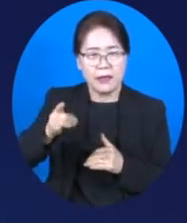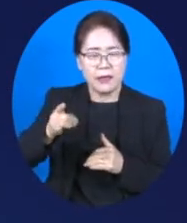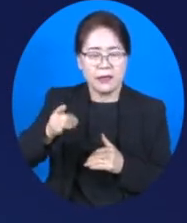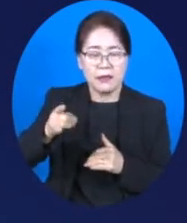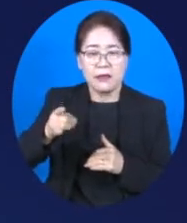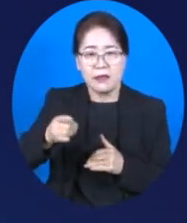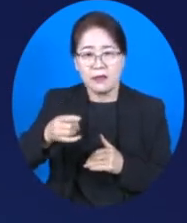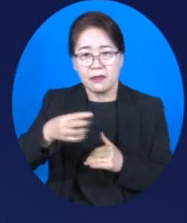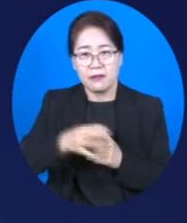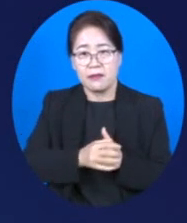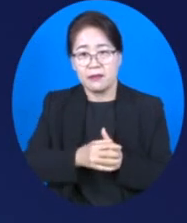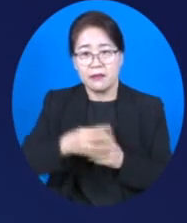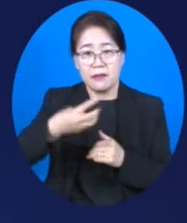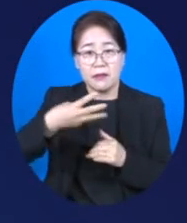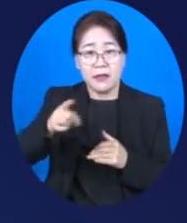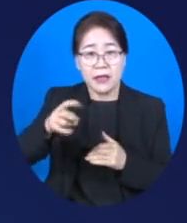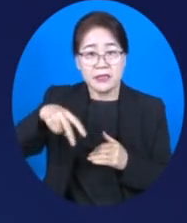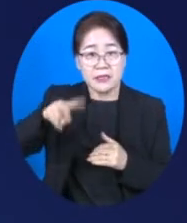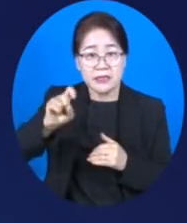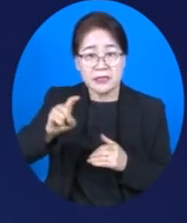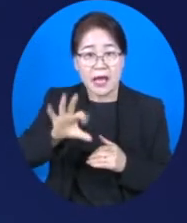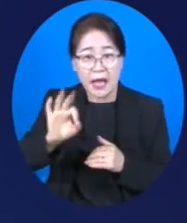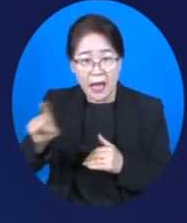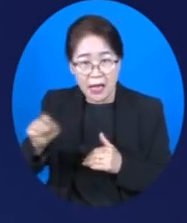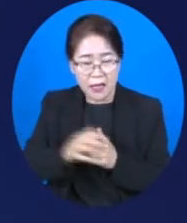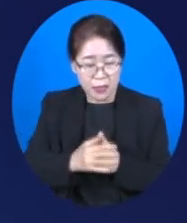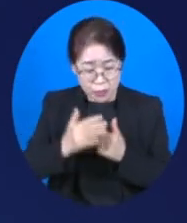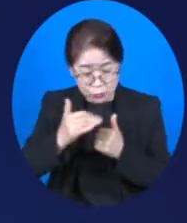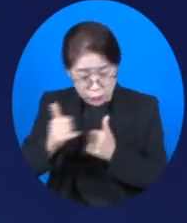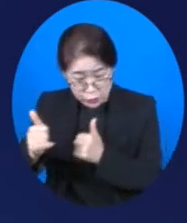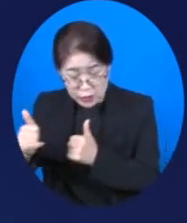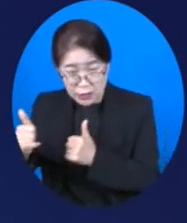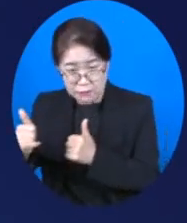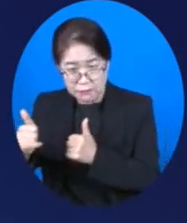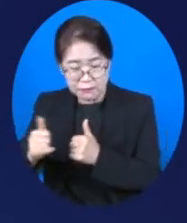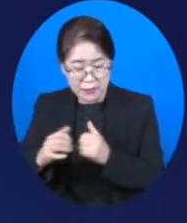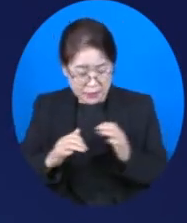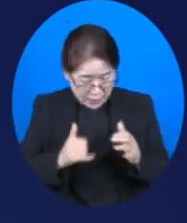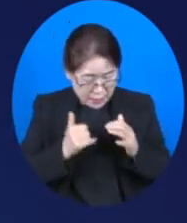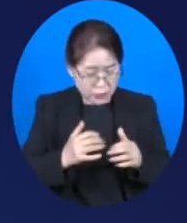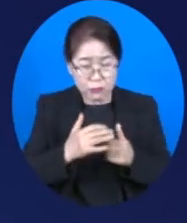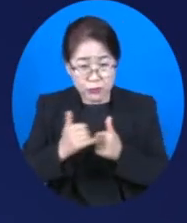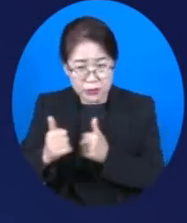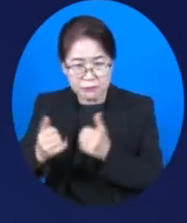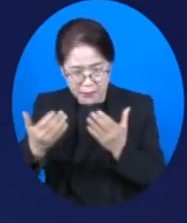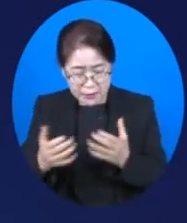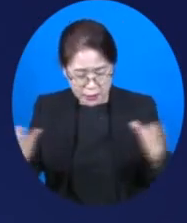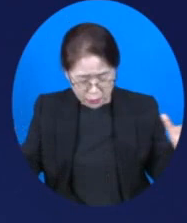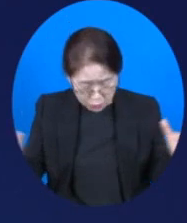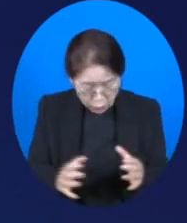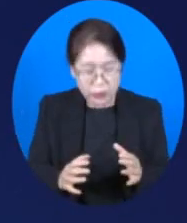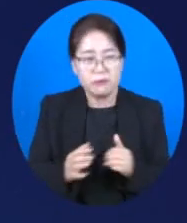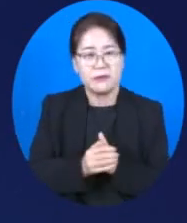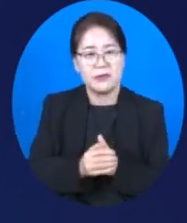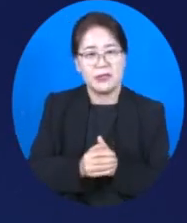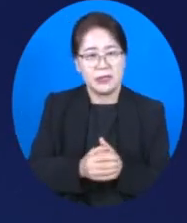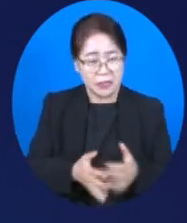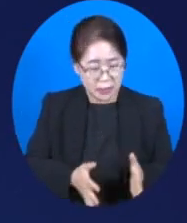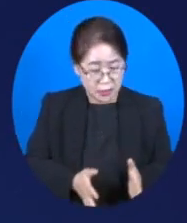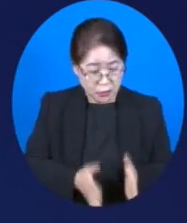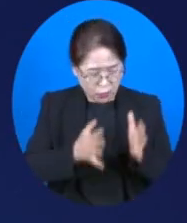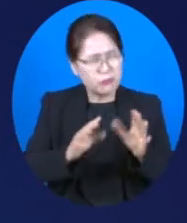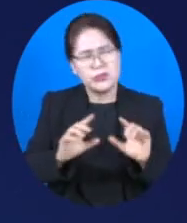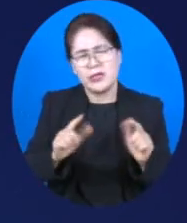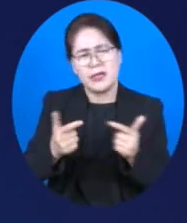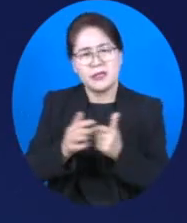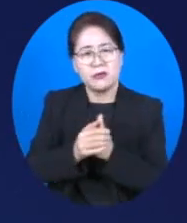에클레시아는 세상으로부터 부르심을 받은 자들의 모임이 바로 교회라는 것입니다. 건물이 아닙니다. 저와